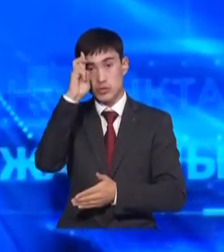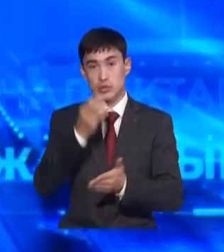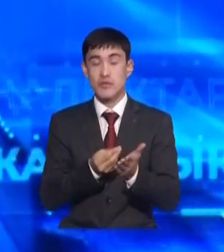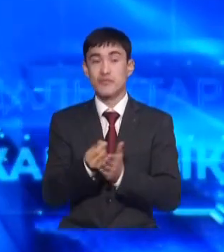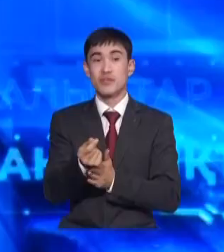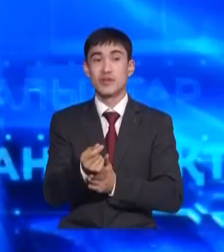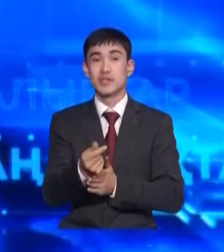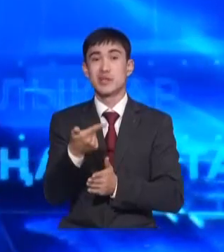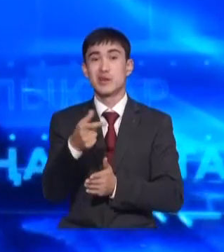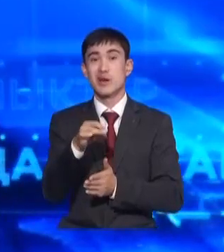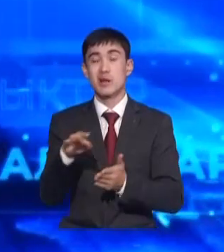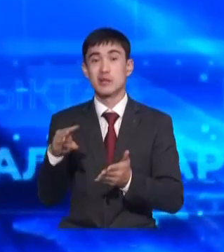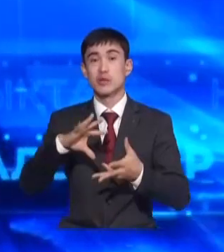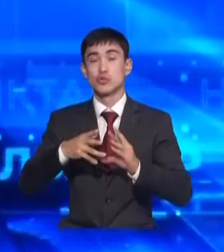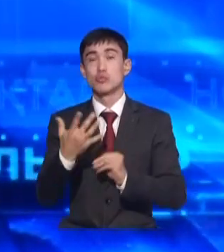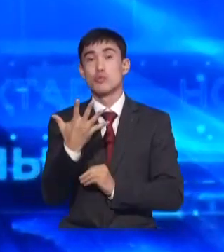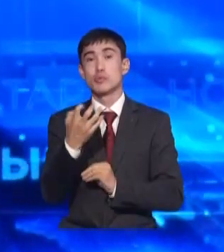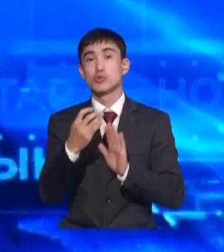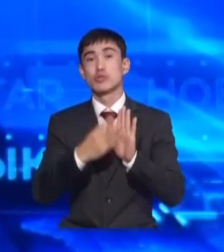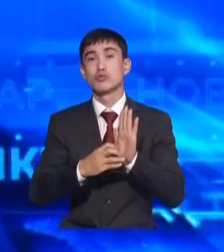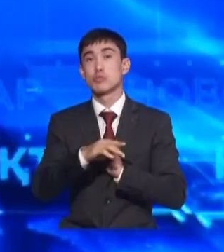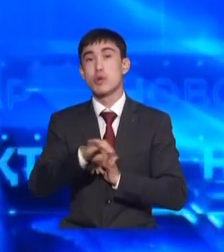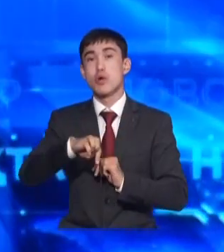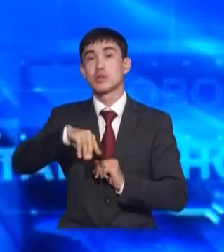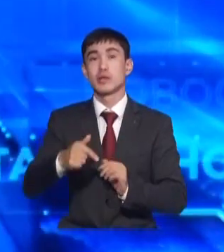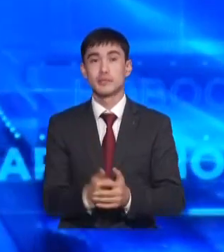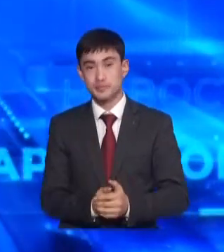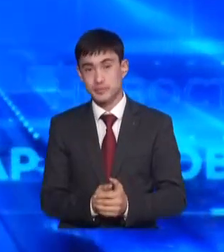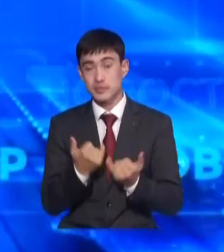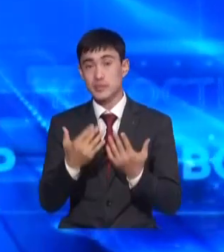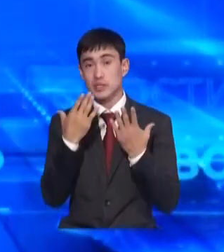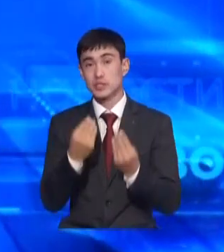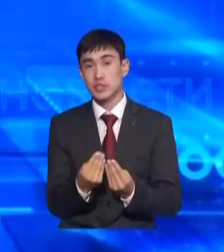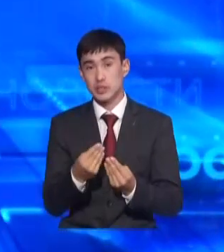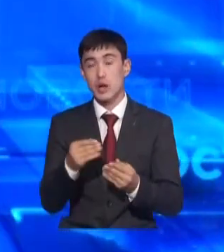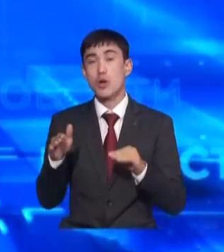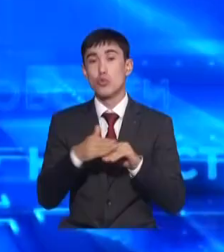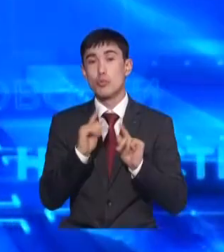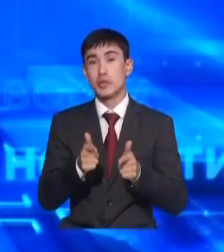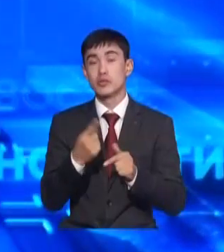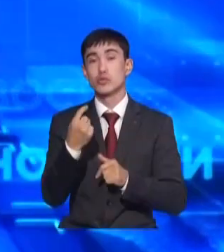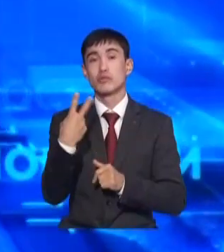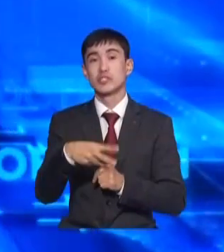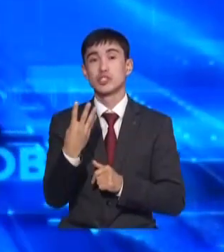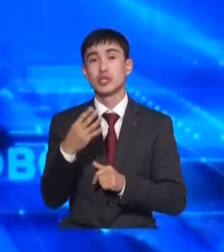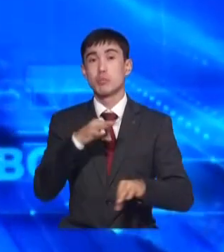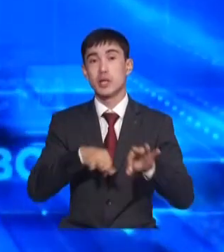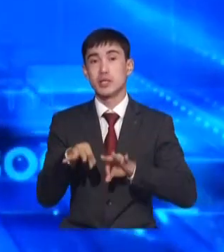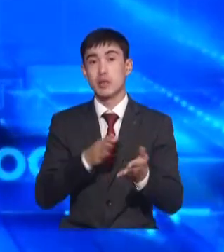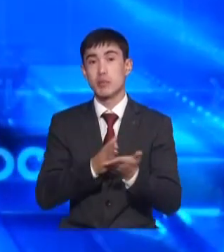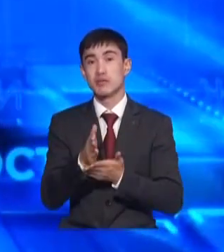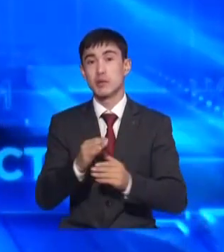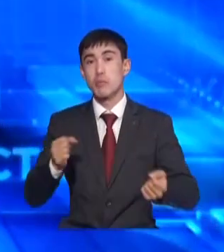годы государством выделен грант на сумму 590 миллионов тенге. На сегодняшний день одобрено 124